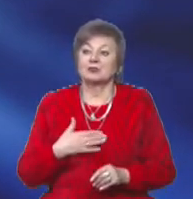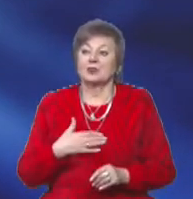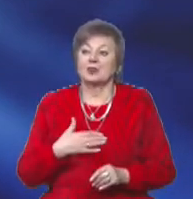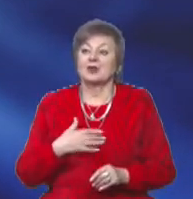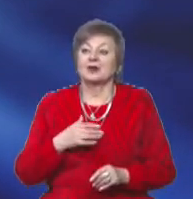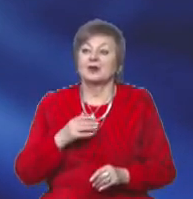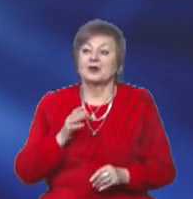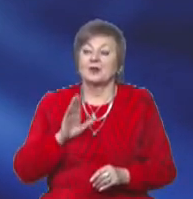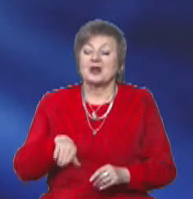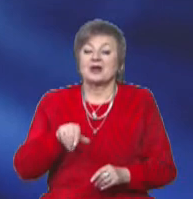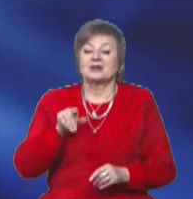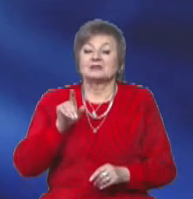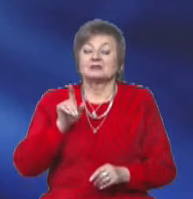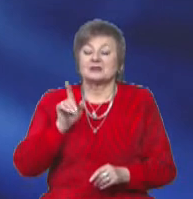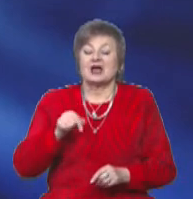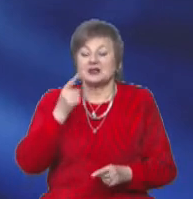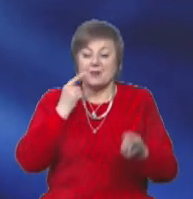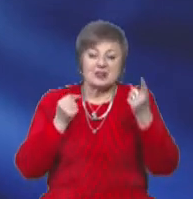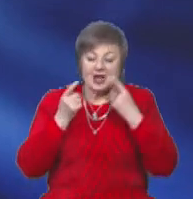ми плакали від того, що